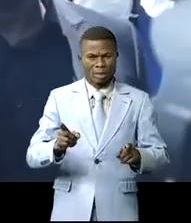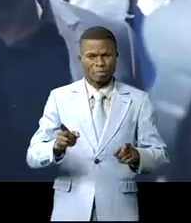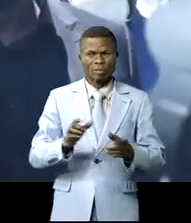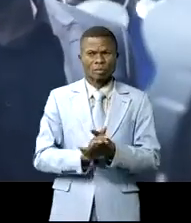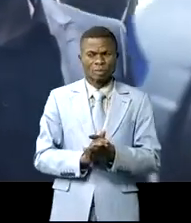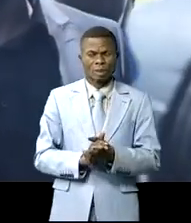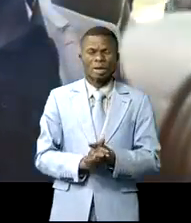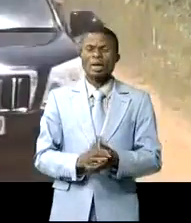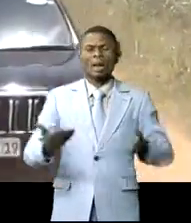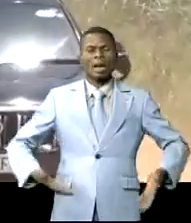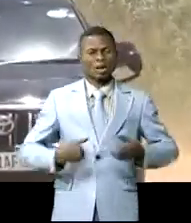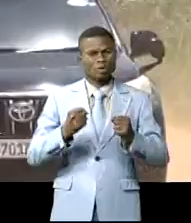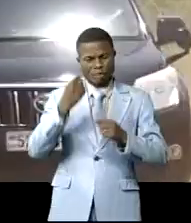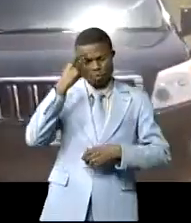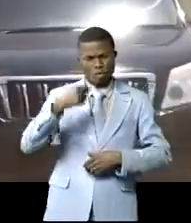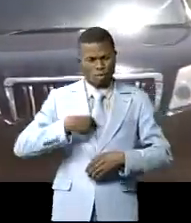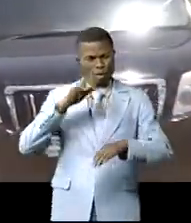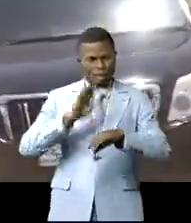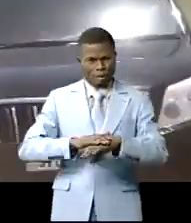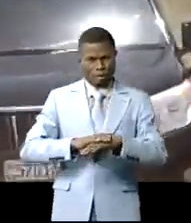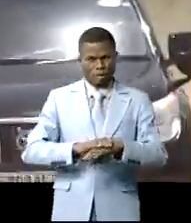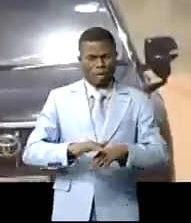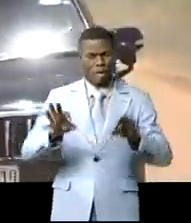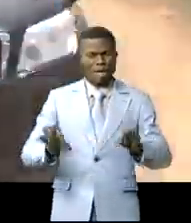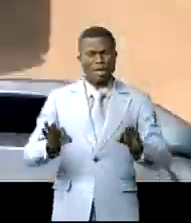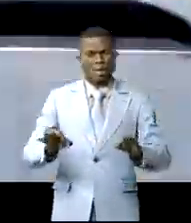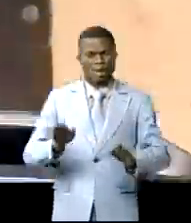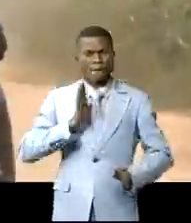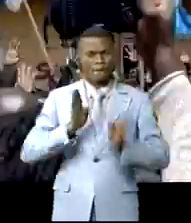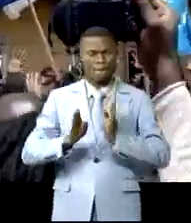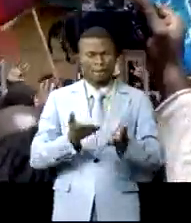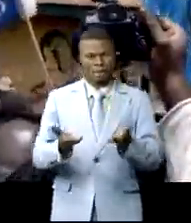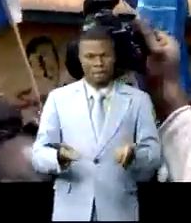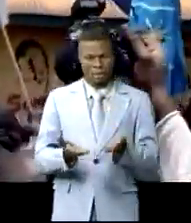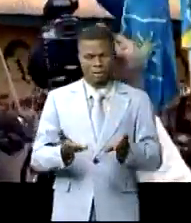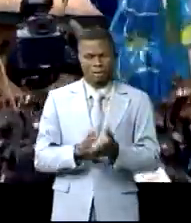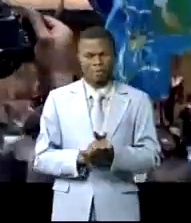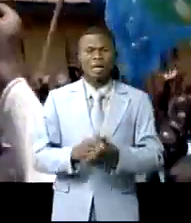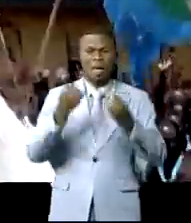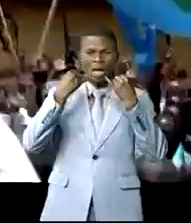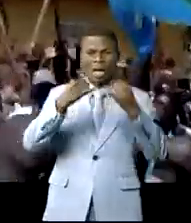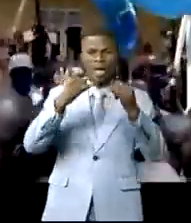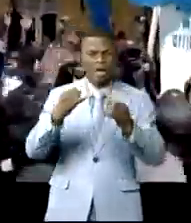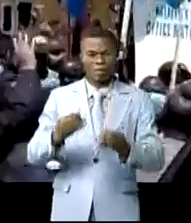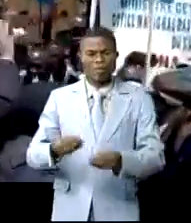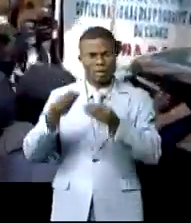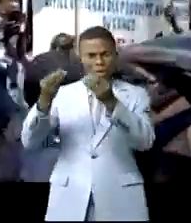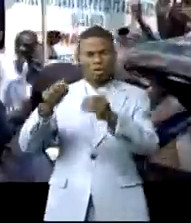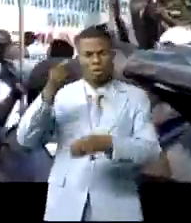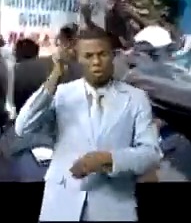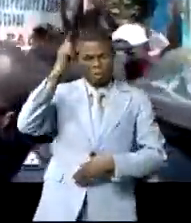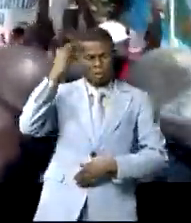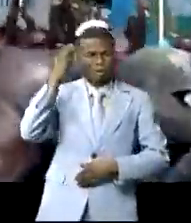pour moi une très grande joie de fouler ce sol de Beni ce jour. Les informations mises à la disposition du chef